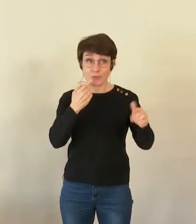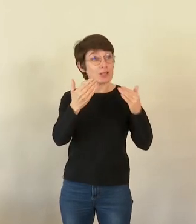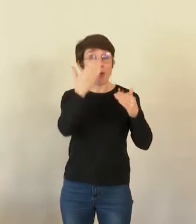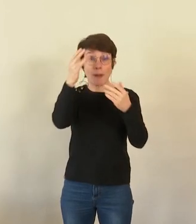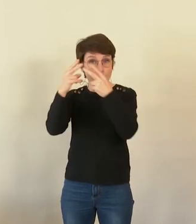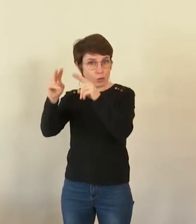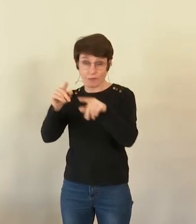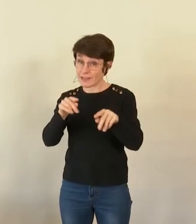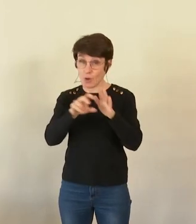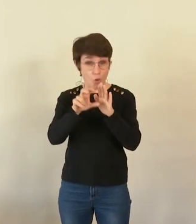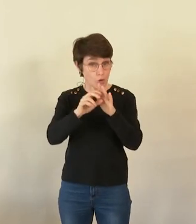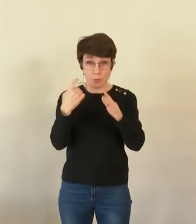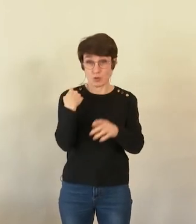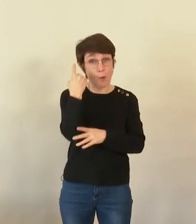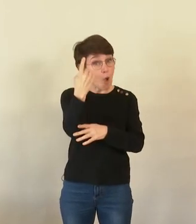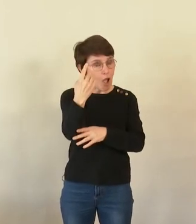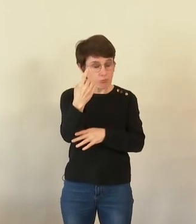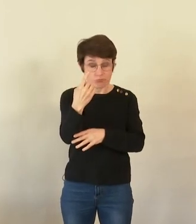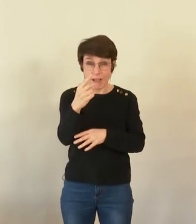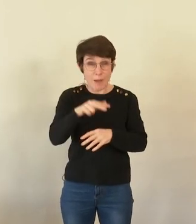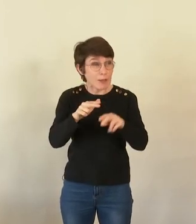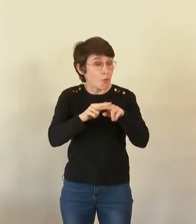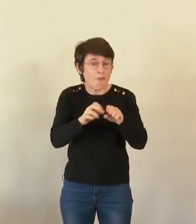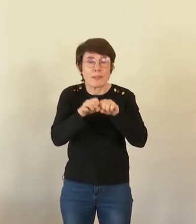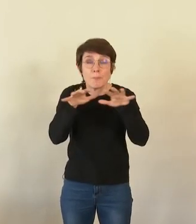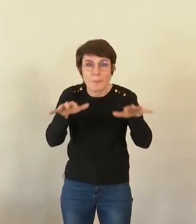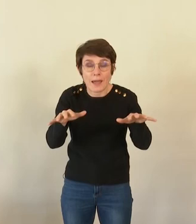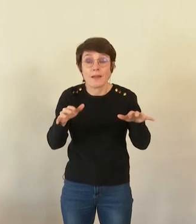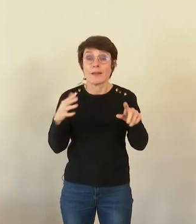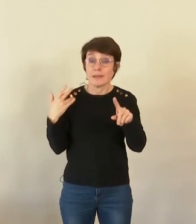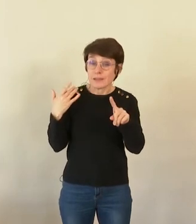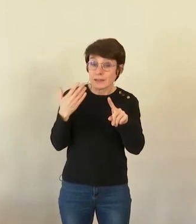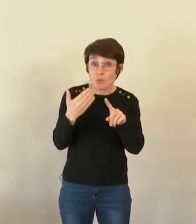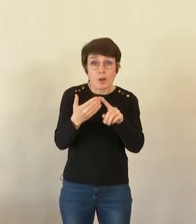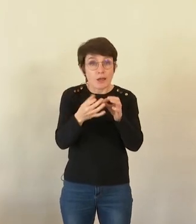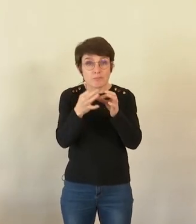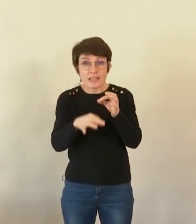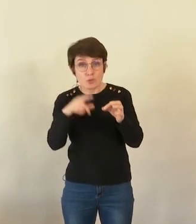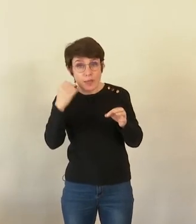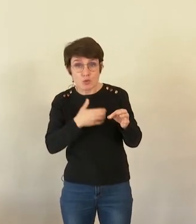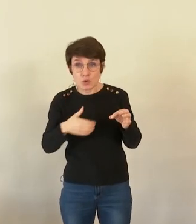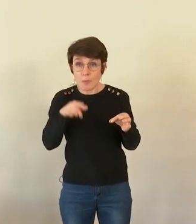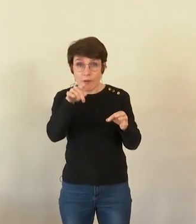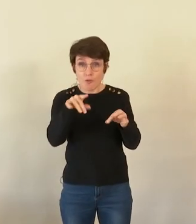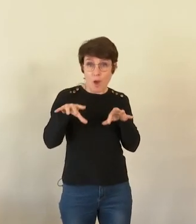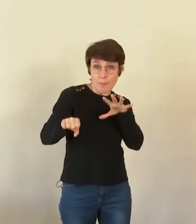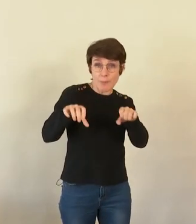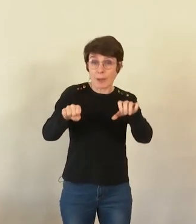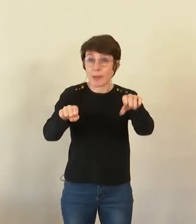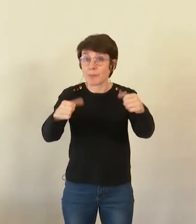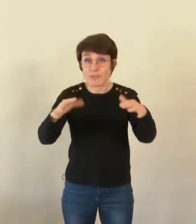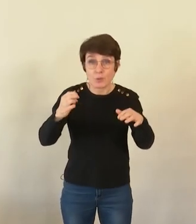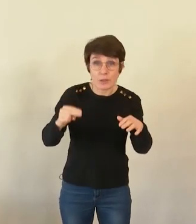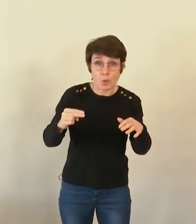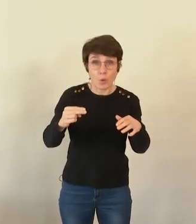est le plus élevé en France qu'en est-il Monsieur le Maire de cette réquisition si importante quels en sont les freins si elle n'est pas